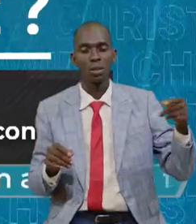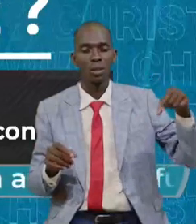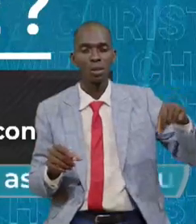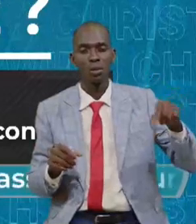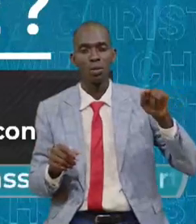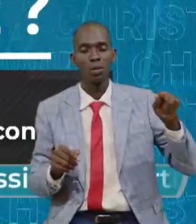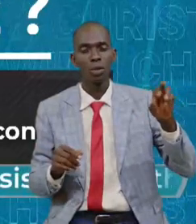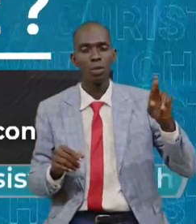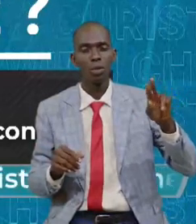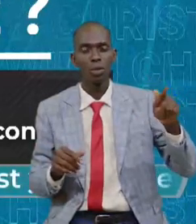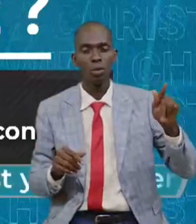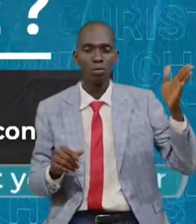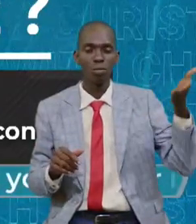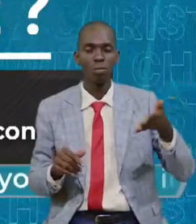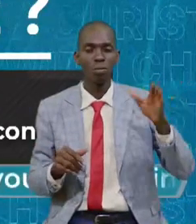Et